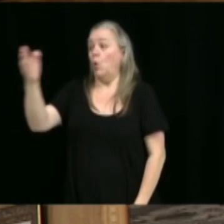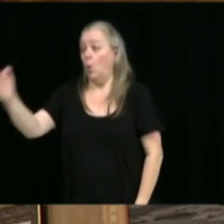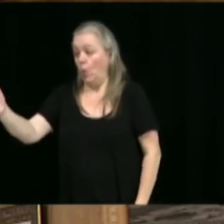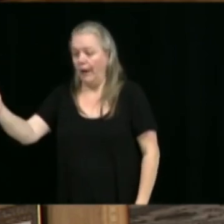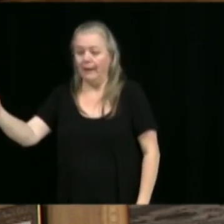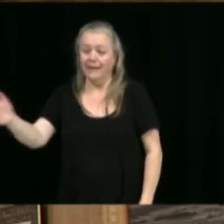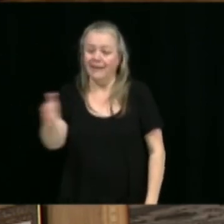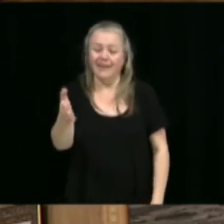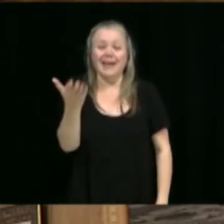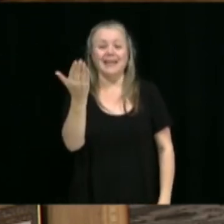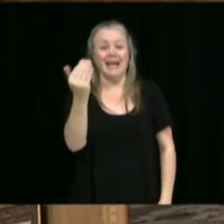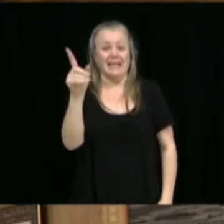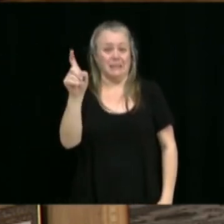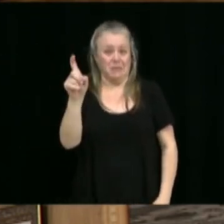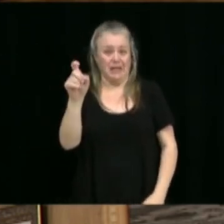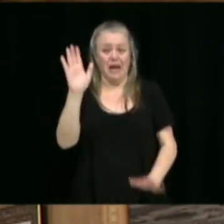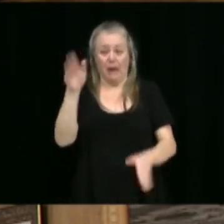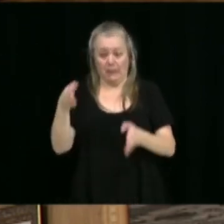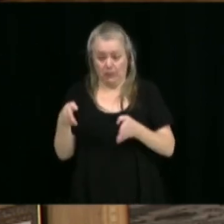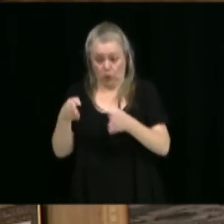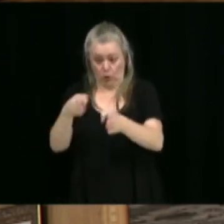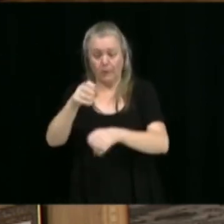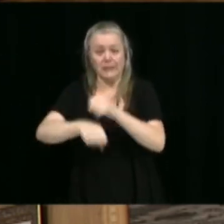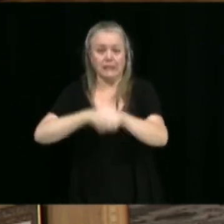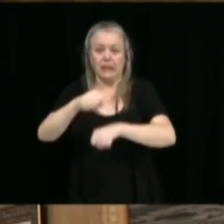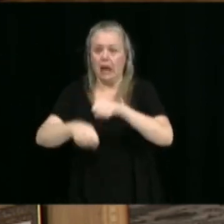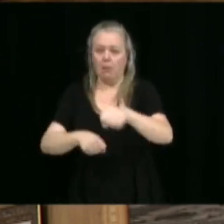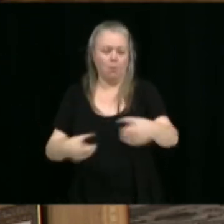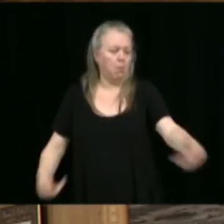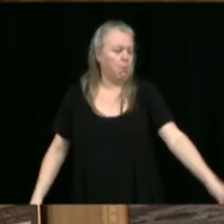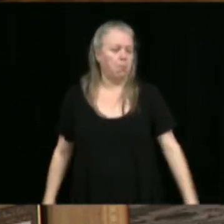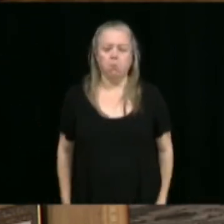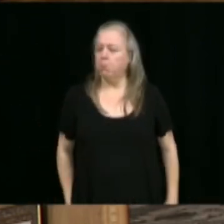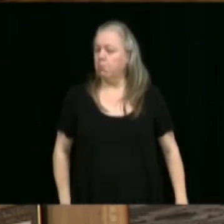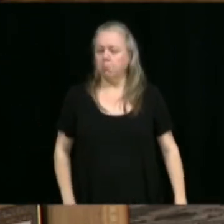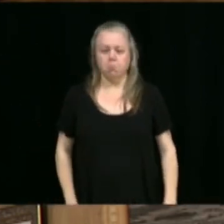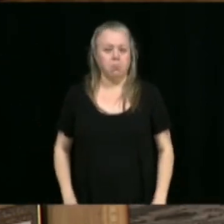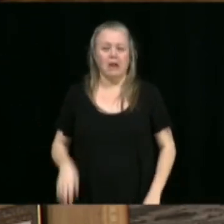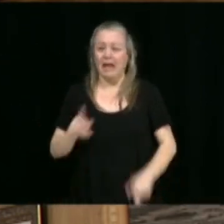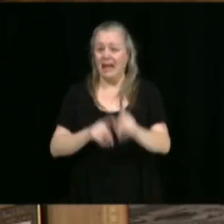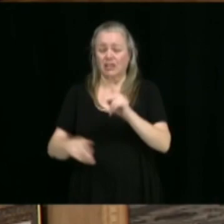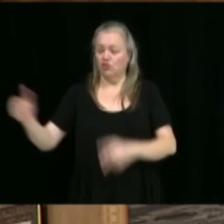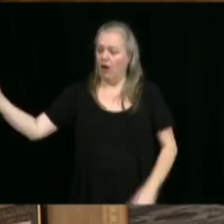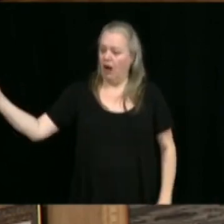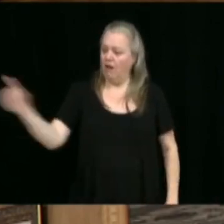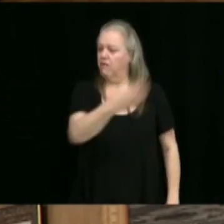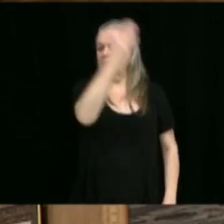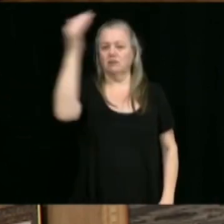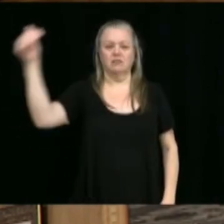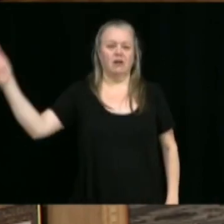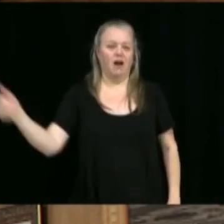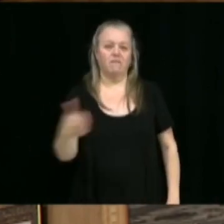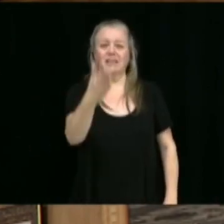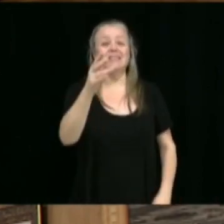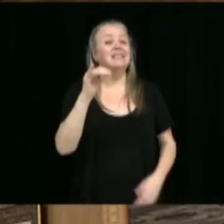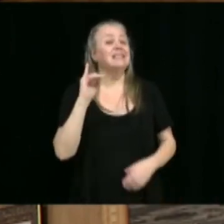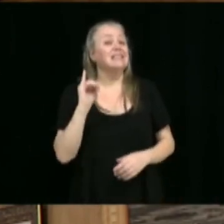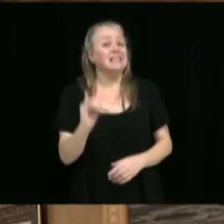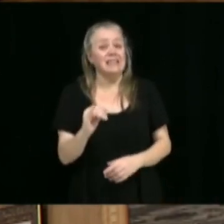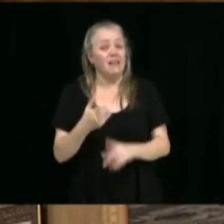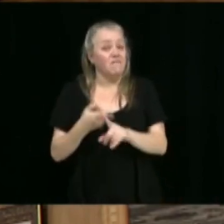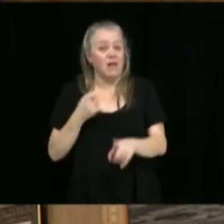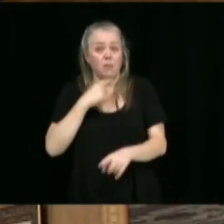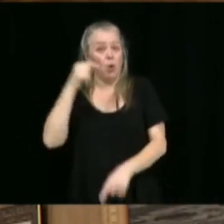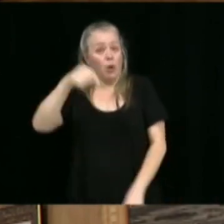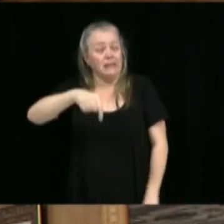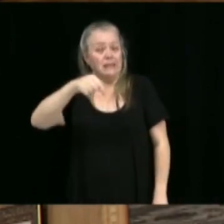15 pieds. Après ça, il y a la piste cyclable. Mais malgré ça, là... les gens avancent. Les gens... Si t'es pas de la ville, si t'es pas